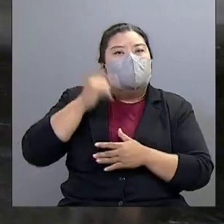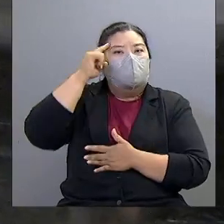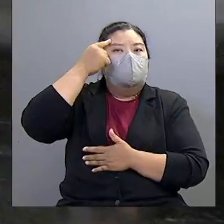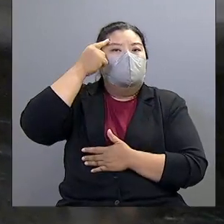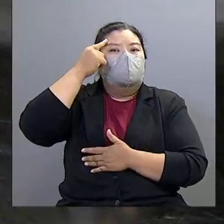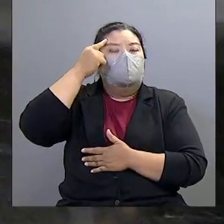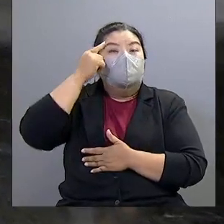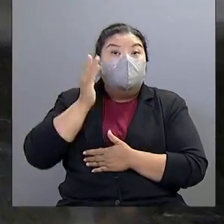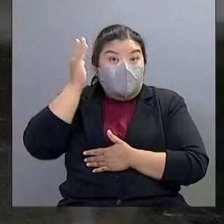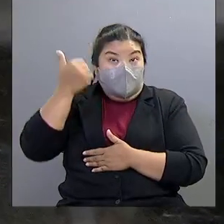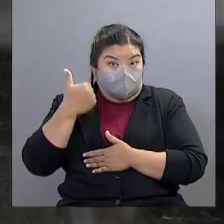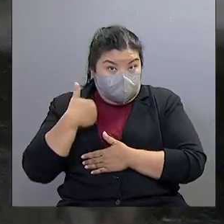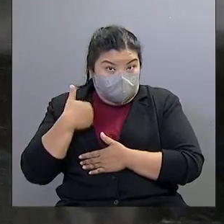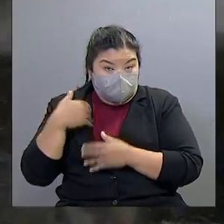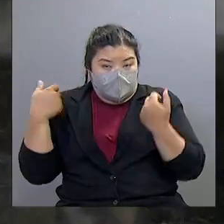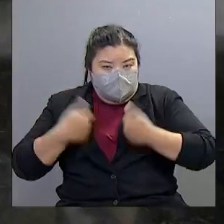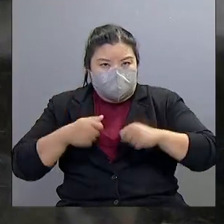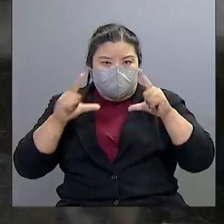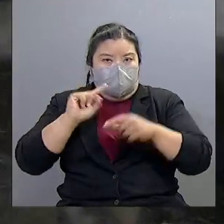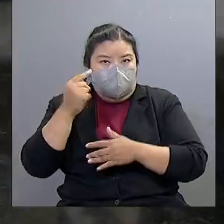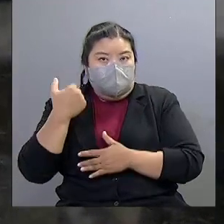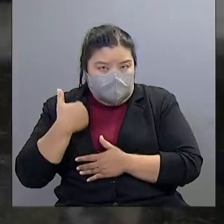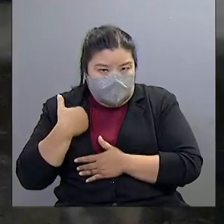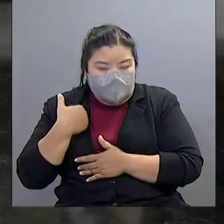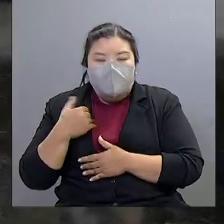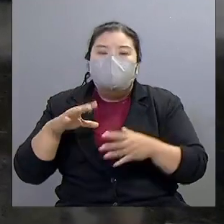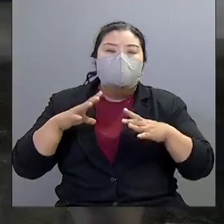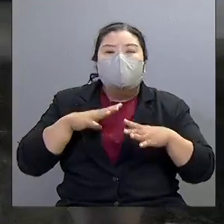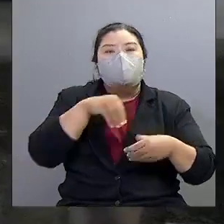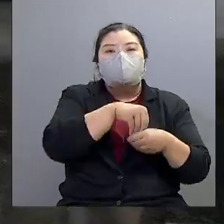าจะได้ปรับลุคกันต่อหรือว่าจะกลับไปอยู่ในที่นั่งเดิมนะคะขอบคุณค่ะ